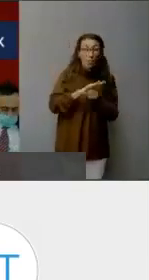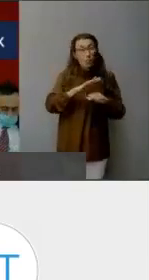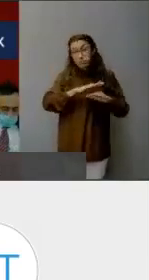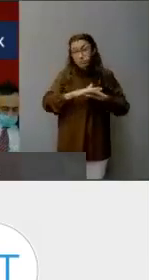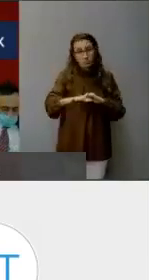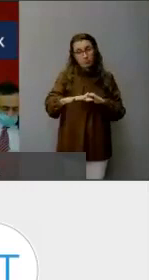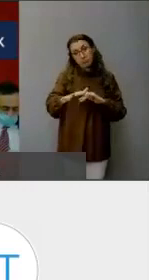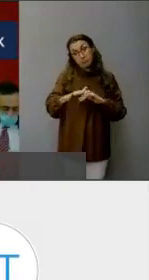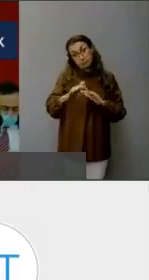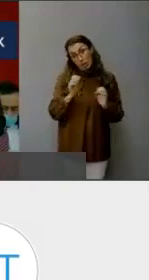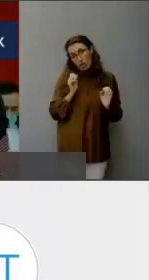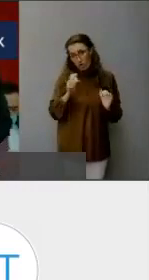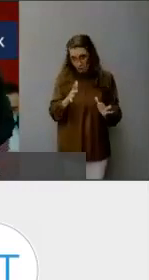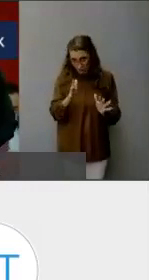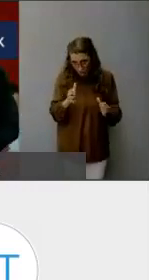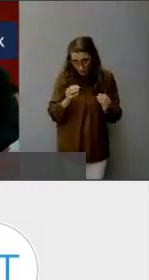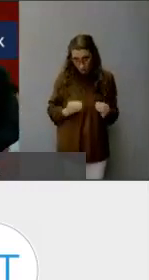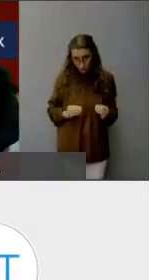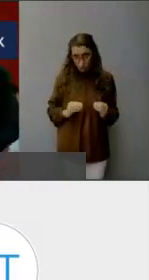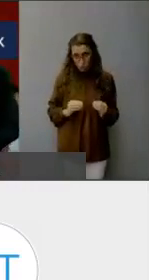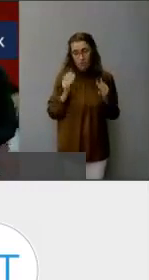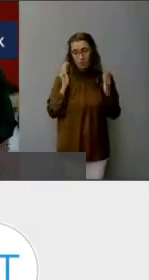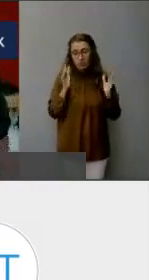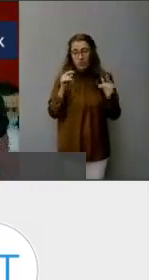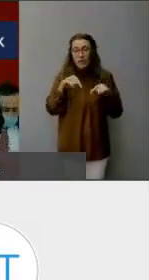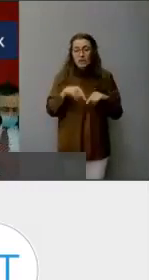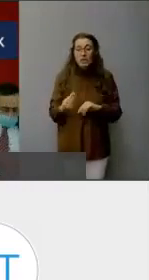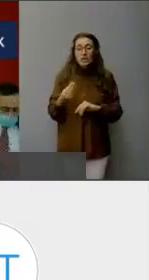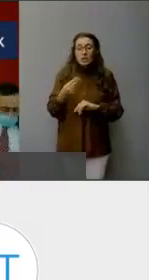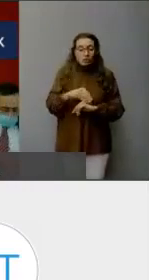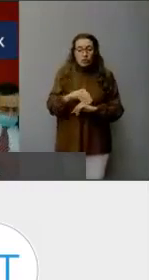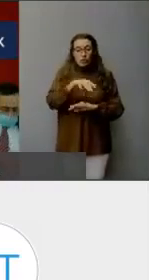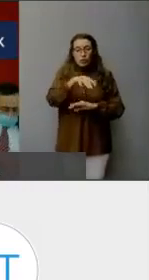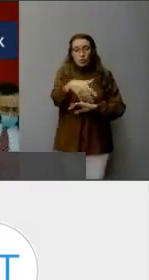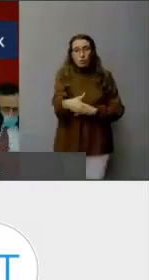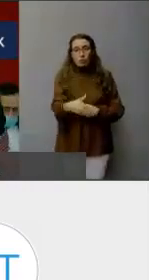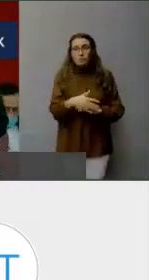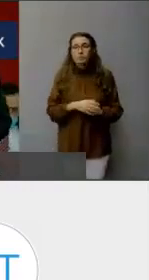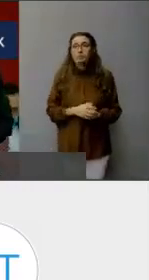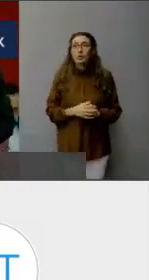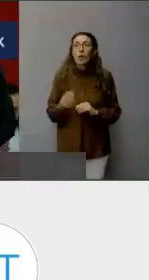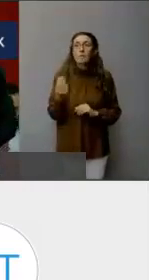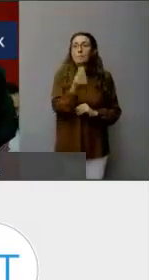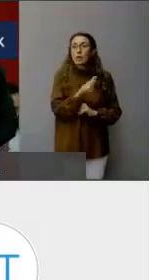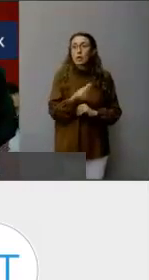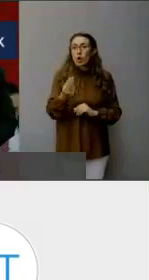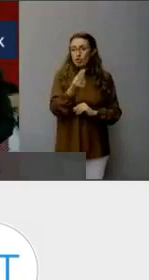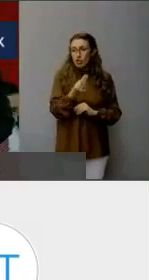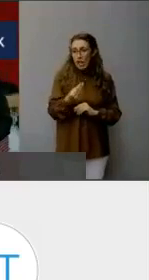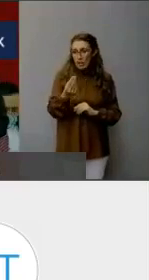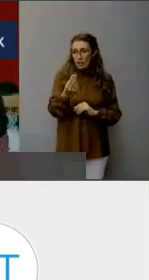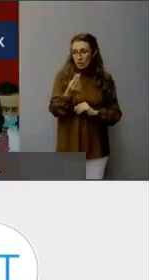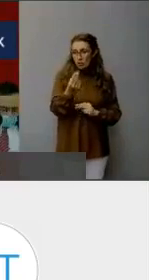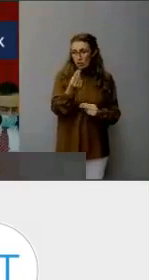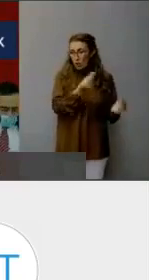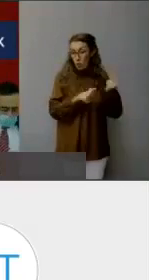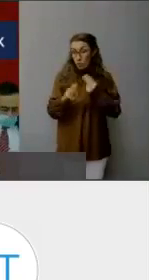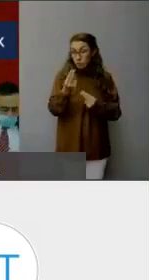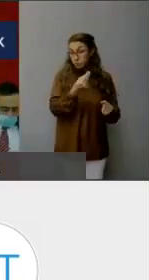poi e giù ora questo proprio certo che io considero una ottima